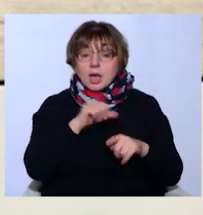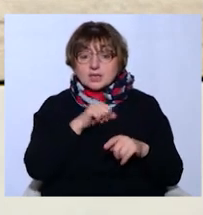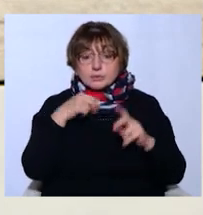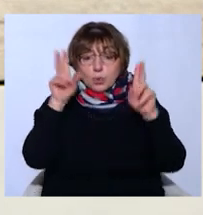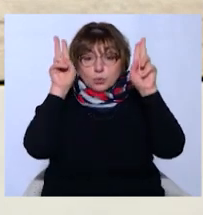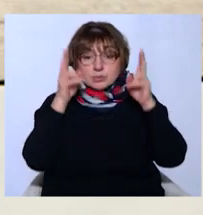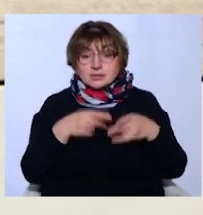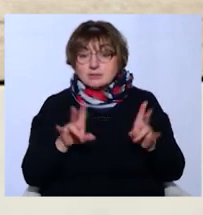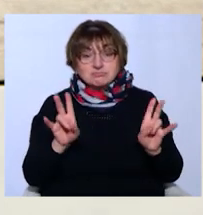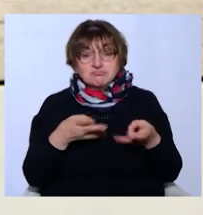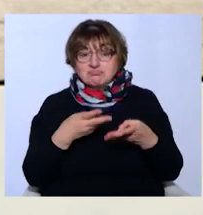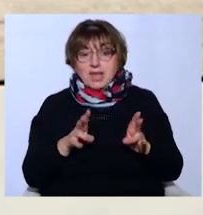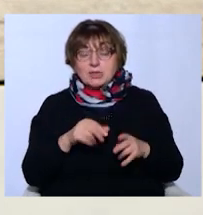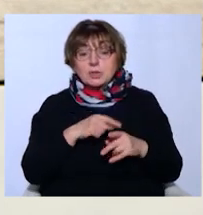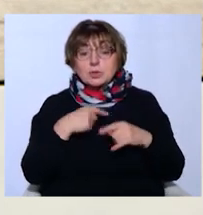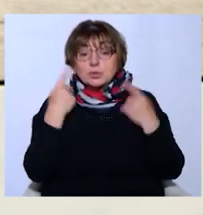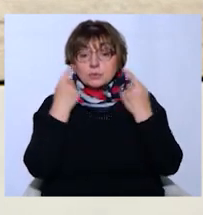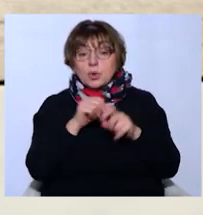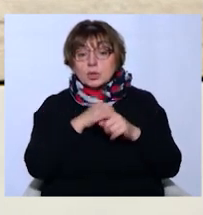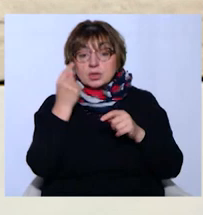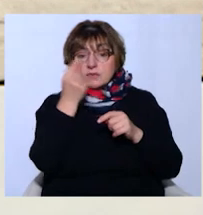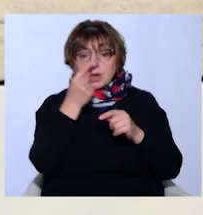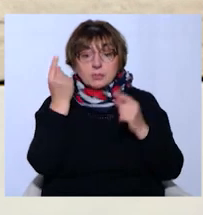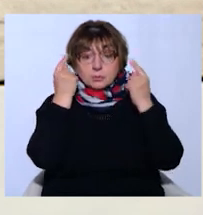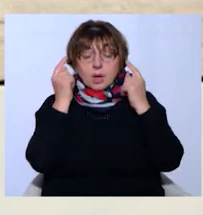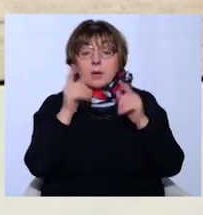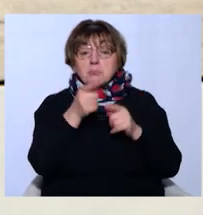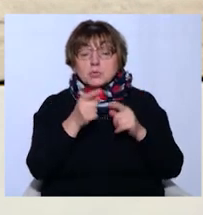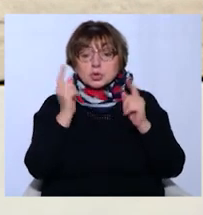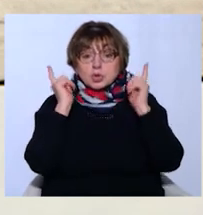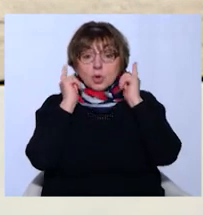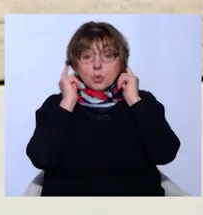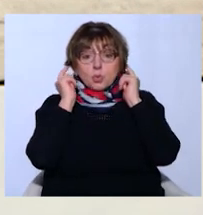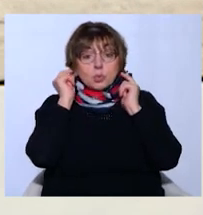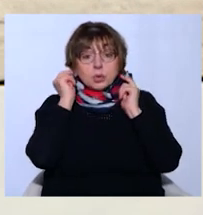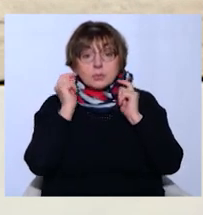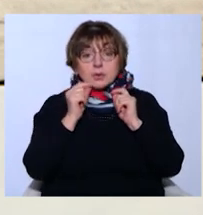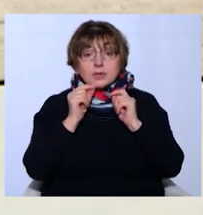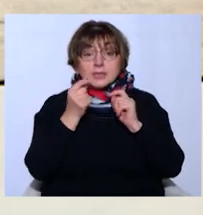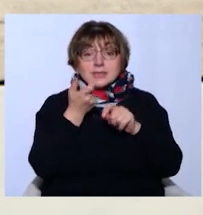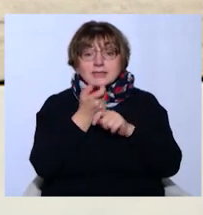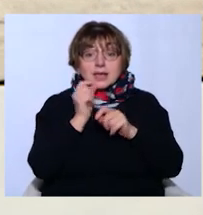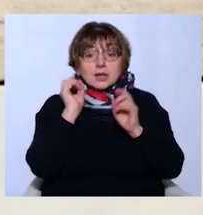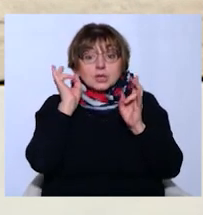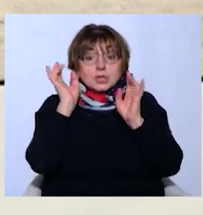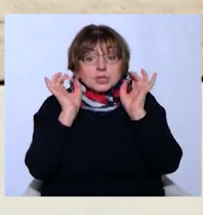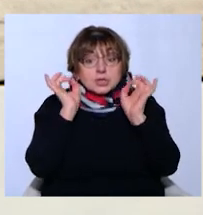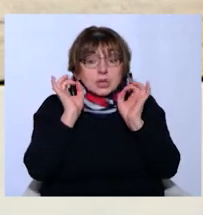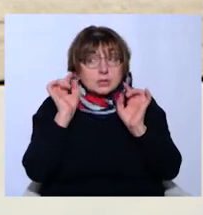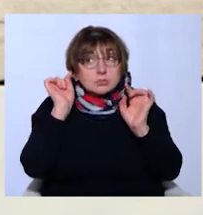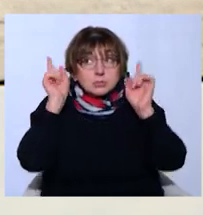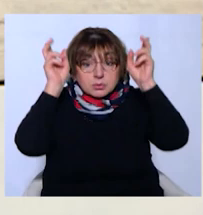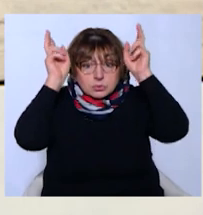სჭირდება, რადგან გვერდზე აქვს თვალები. რაც შეეხება ყურებს, მისი ყურები სულ მცირე შრიალსაც კი კარგად